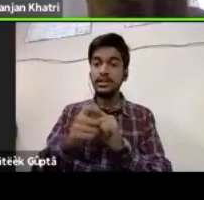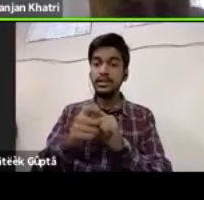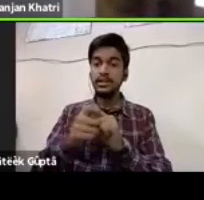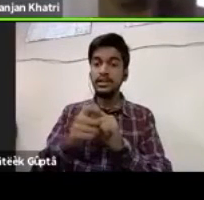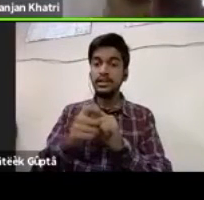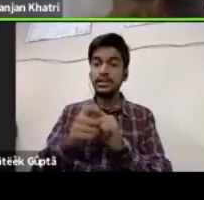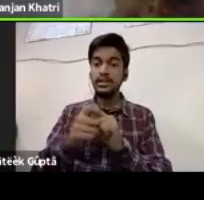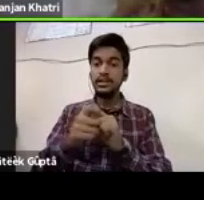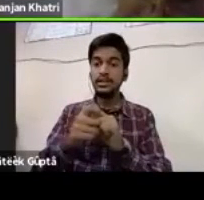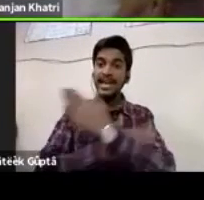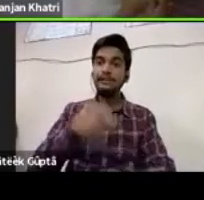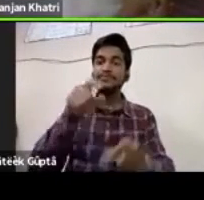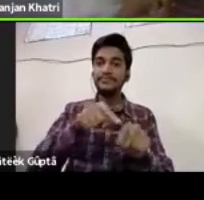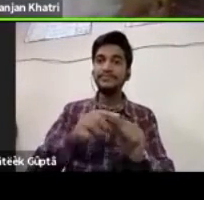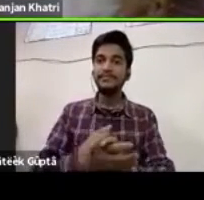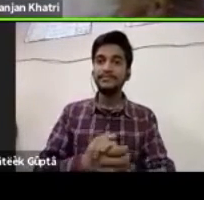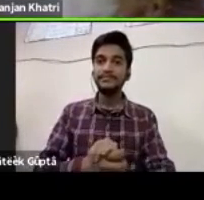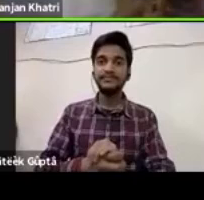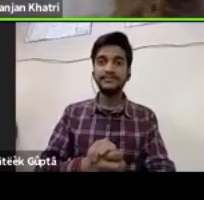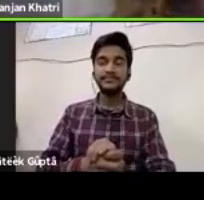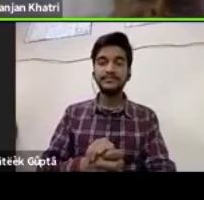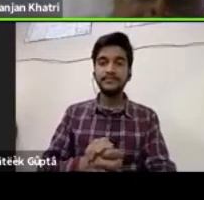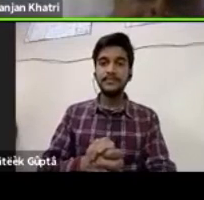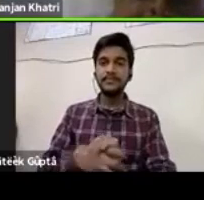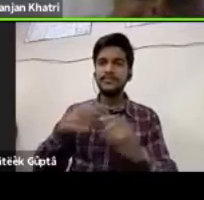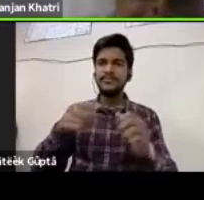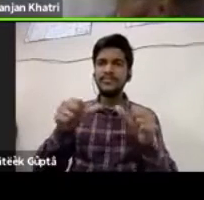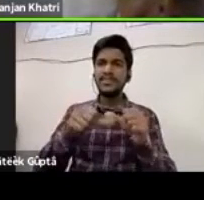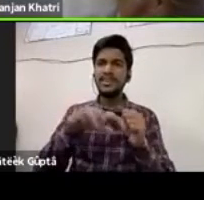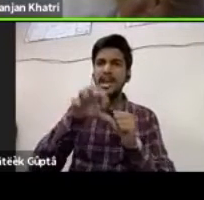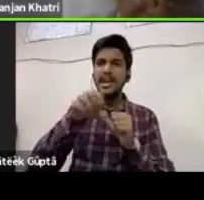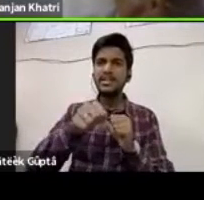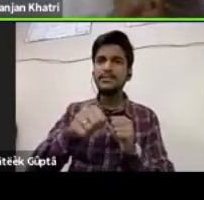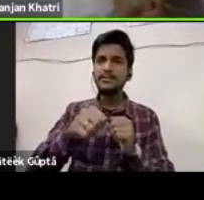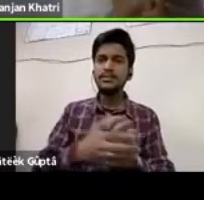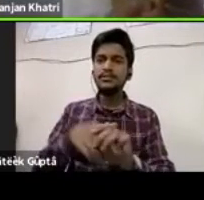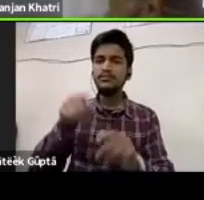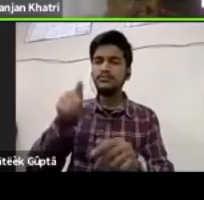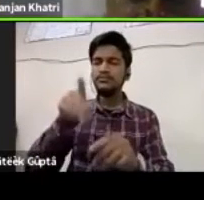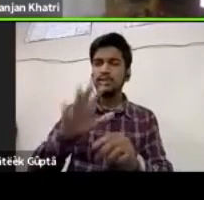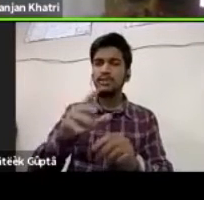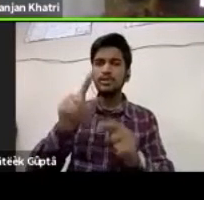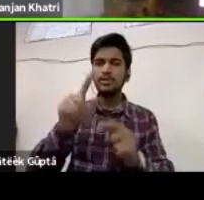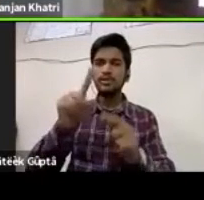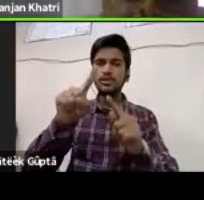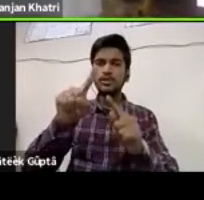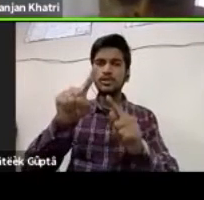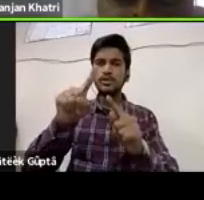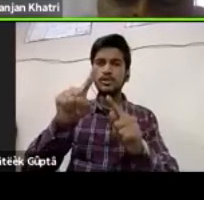तो ये एक्सेसिबिलिटी के बारे में एक इंग्लिश में मैं एक छोटा सा डेफिनेशन पढ़ूंगा.